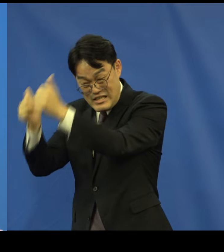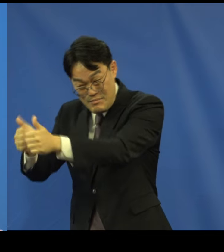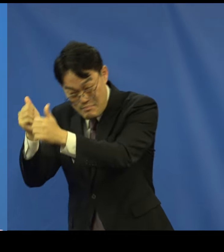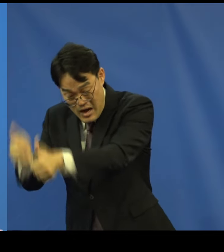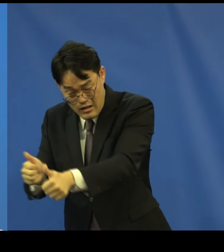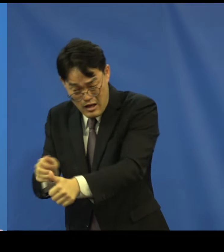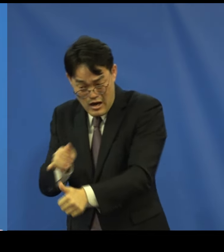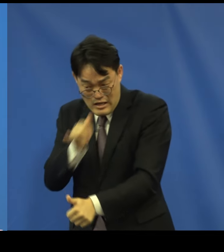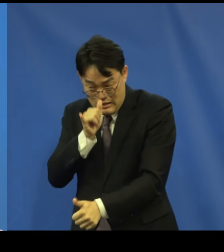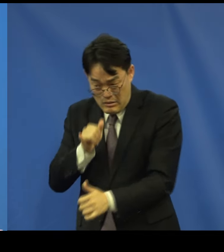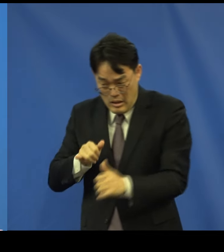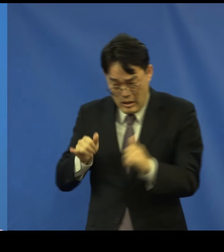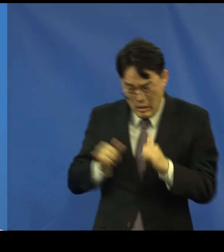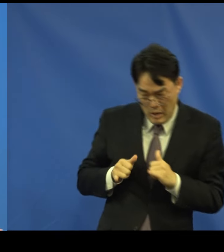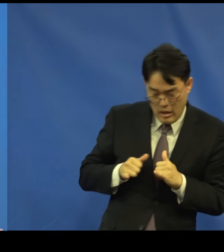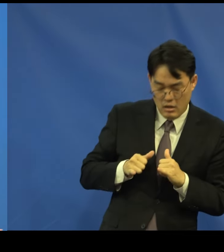것이다.